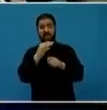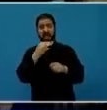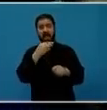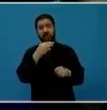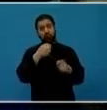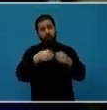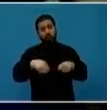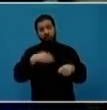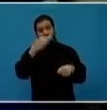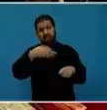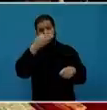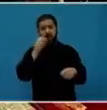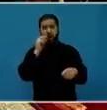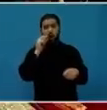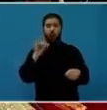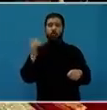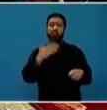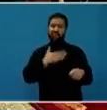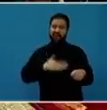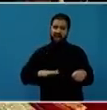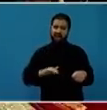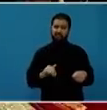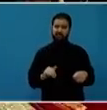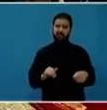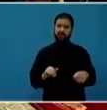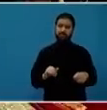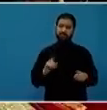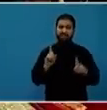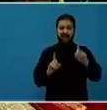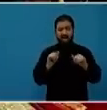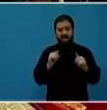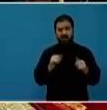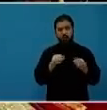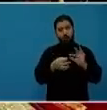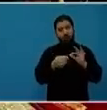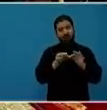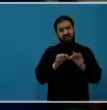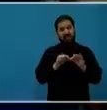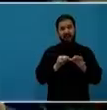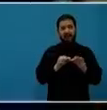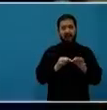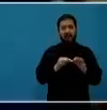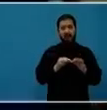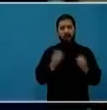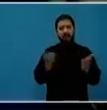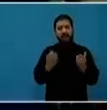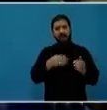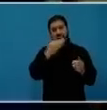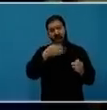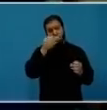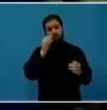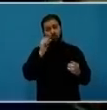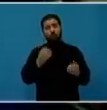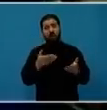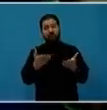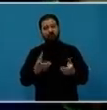față de aproapele lui și dorește ca dacă această rostire este una care aduce, să spunem așa,